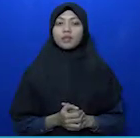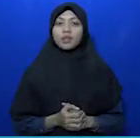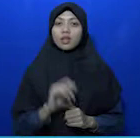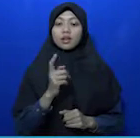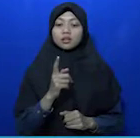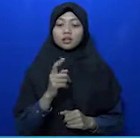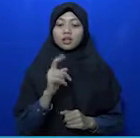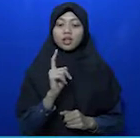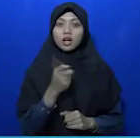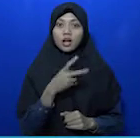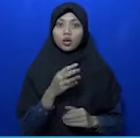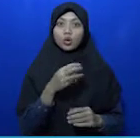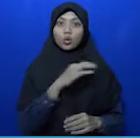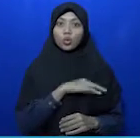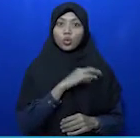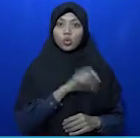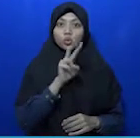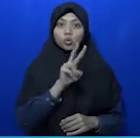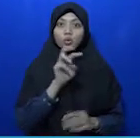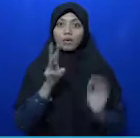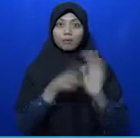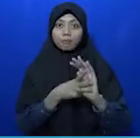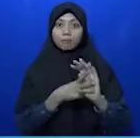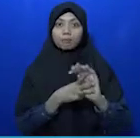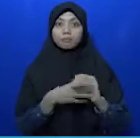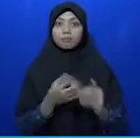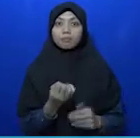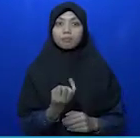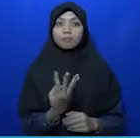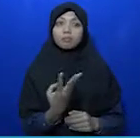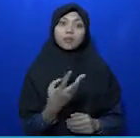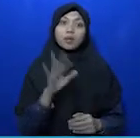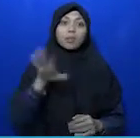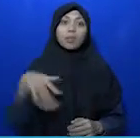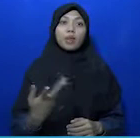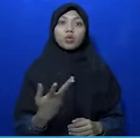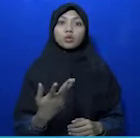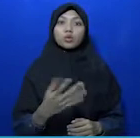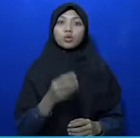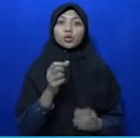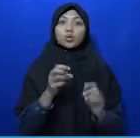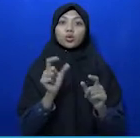laba bersih kita 2 miliar, itu kan berapa tahun sudah bisa melunasi utangnya.